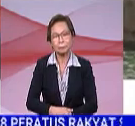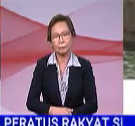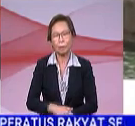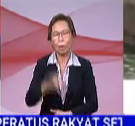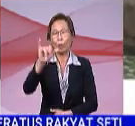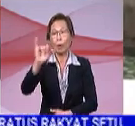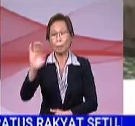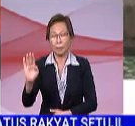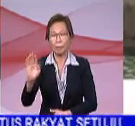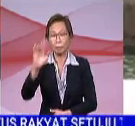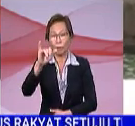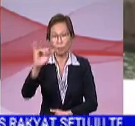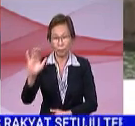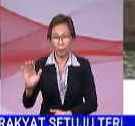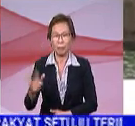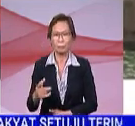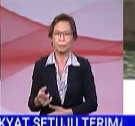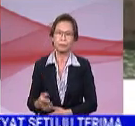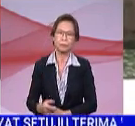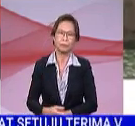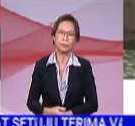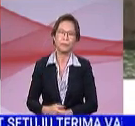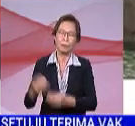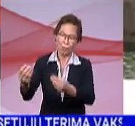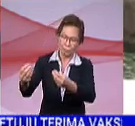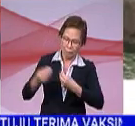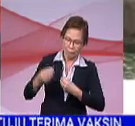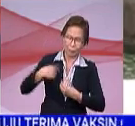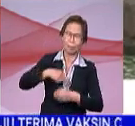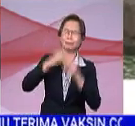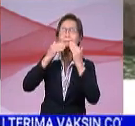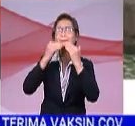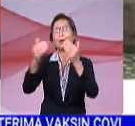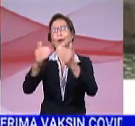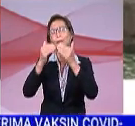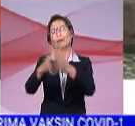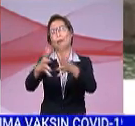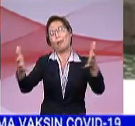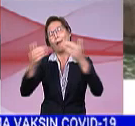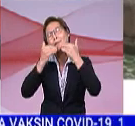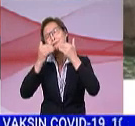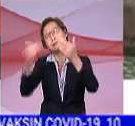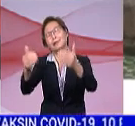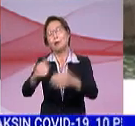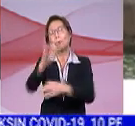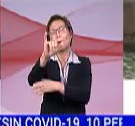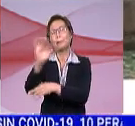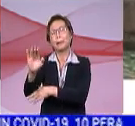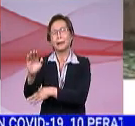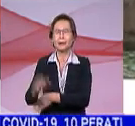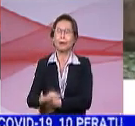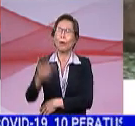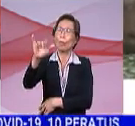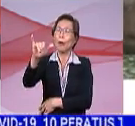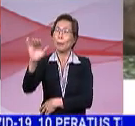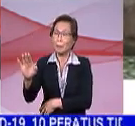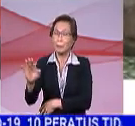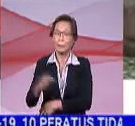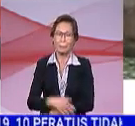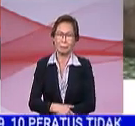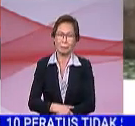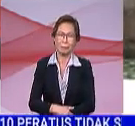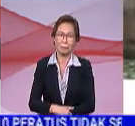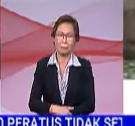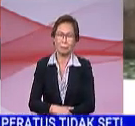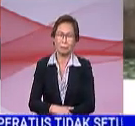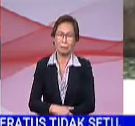YB membantu kami orang. Terima kasih banyak-banyak. Dengan YB, semua kamu